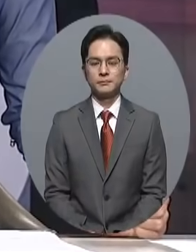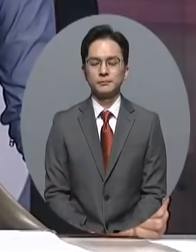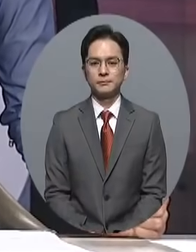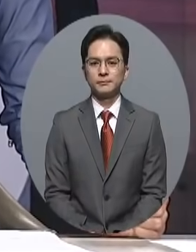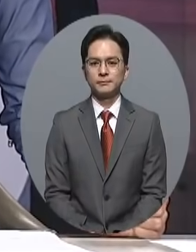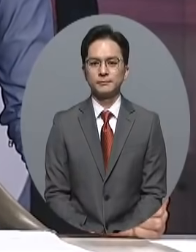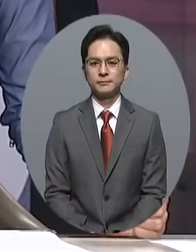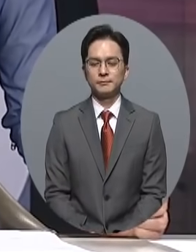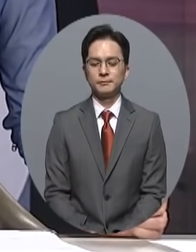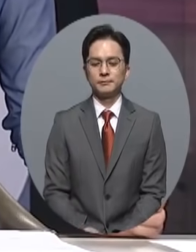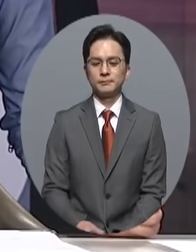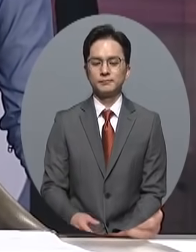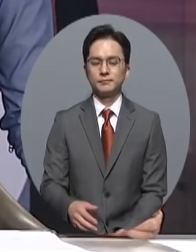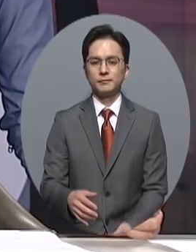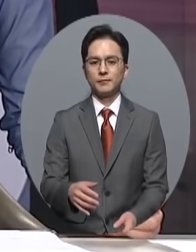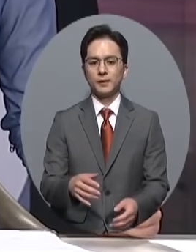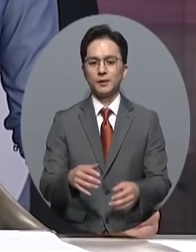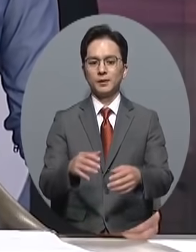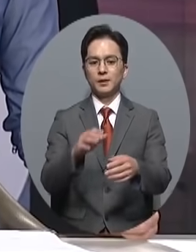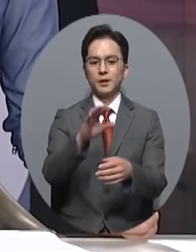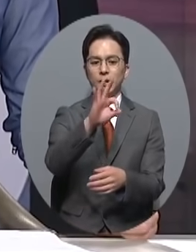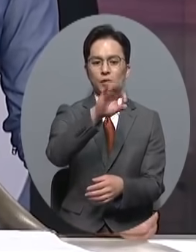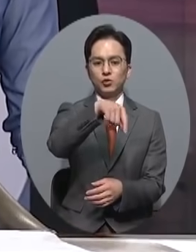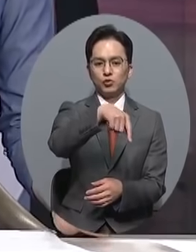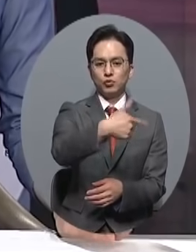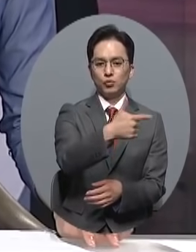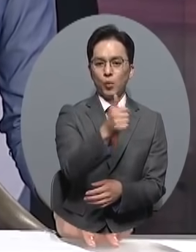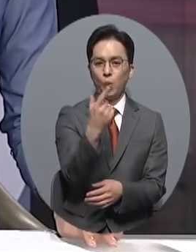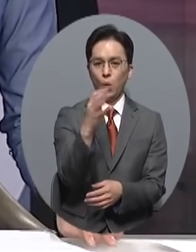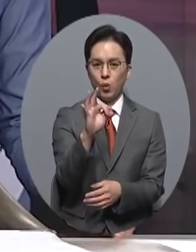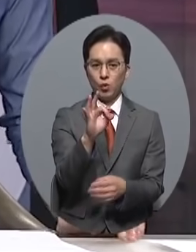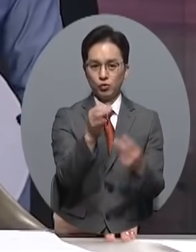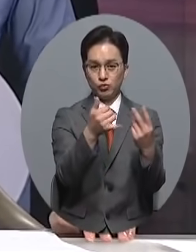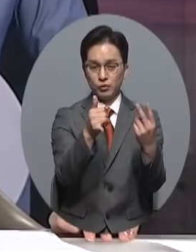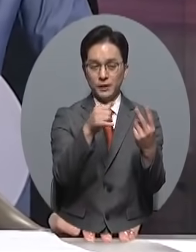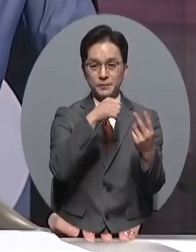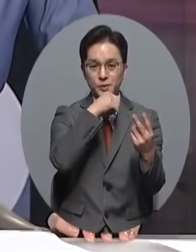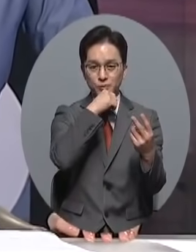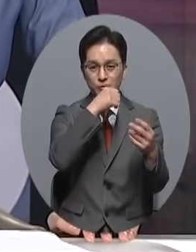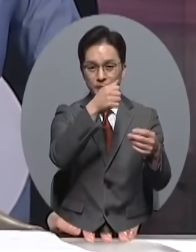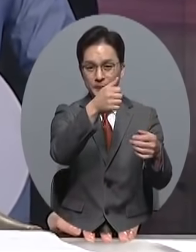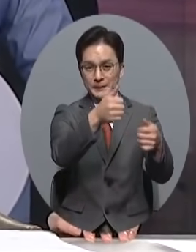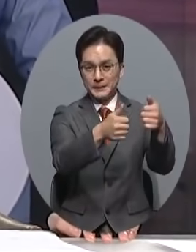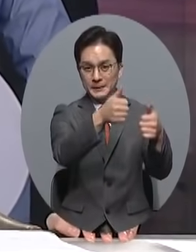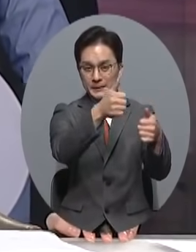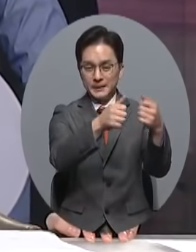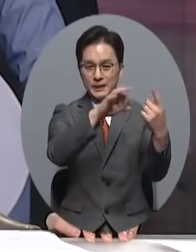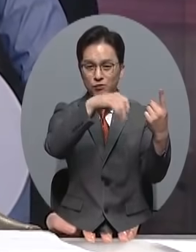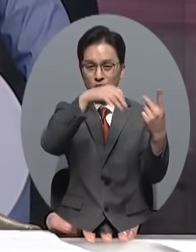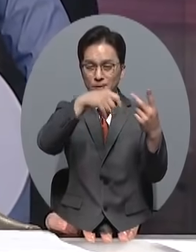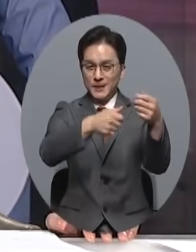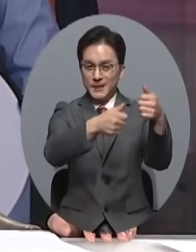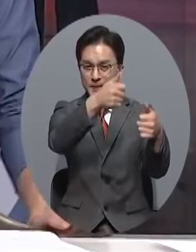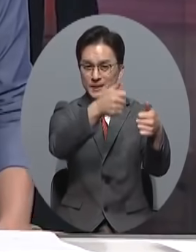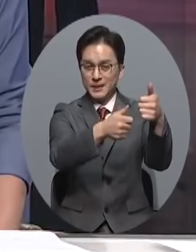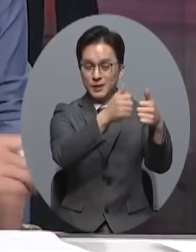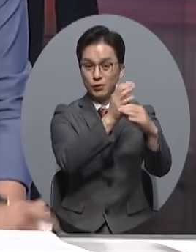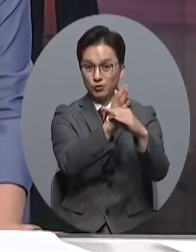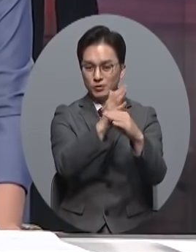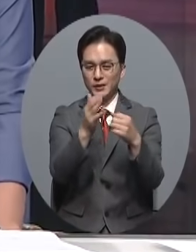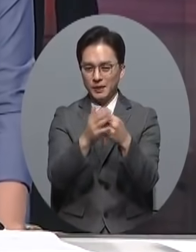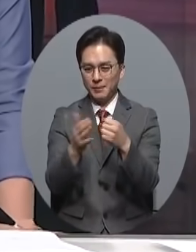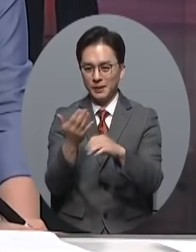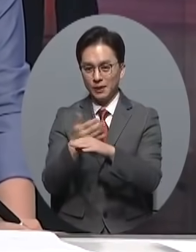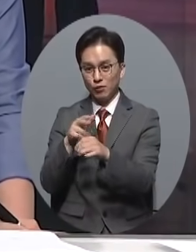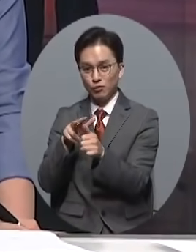네, 아무래도 홍준표 후보 또 윤석열 후보가 이강 체제로 앞서 나가고 있는 듯한 모습을 보이고 있기 때문에 약점을 예.